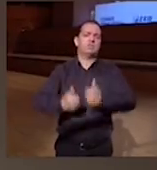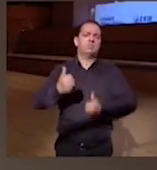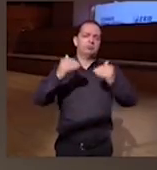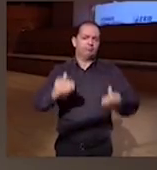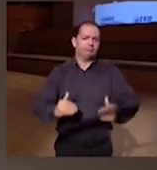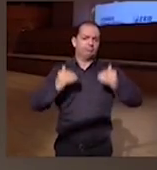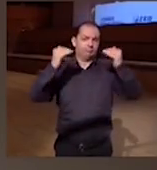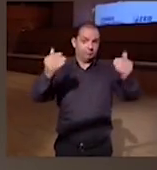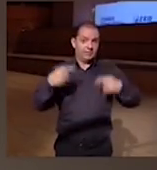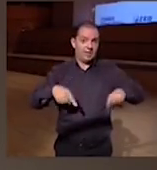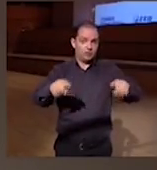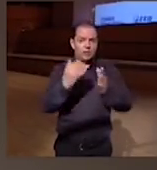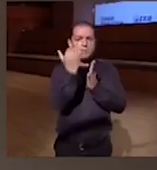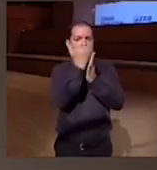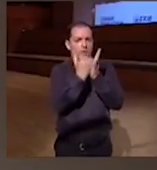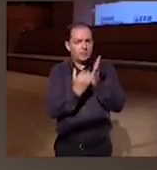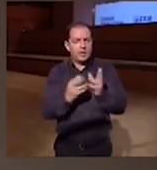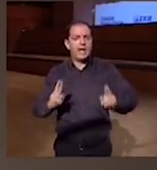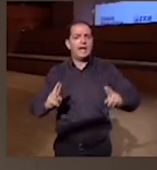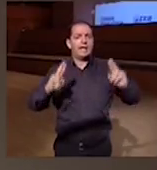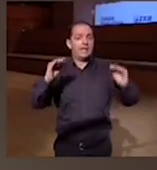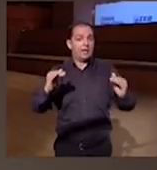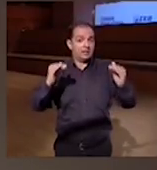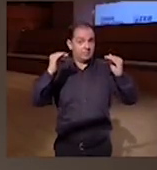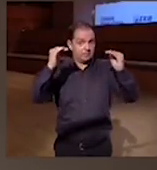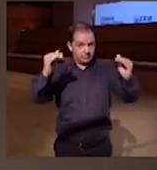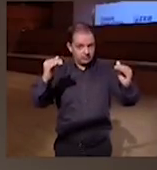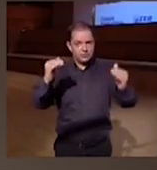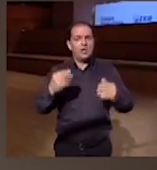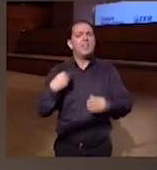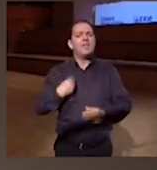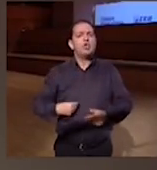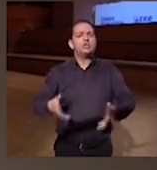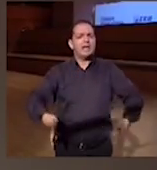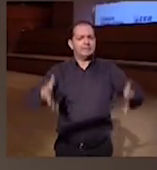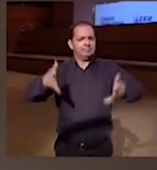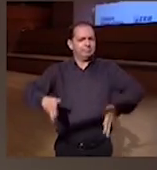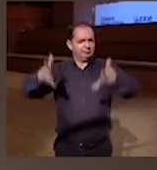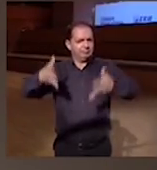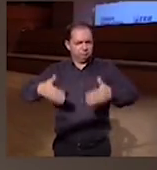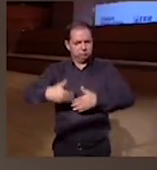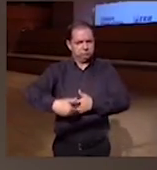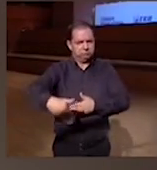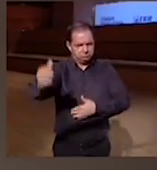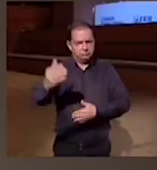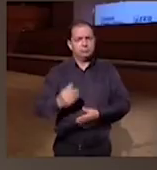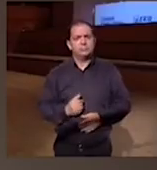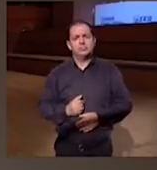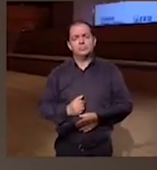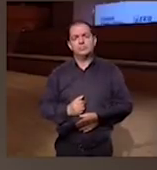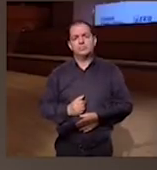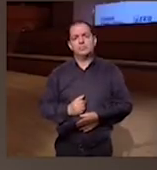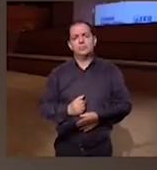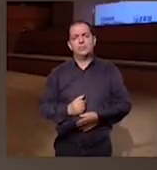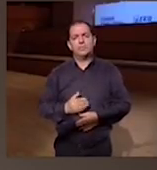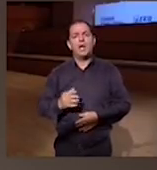με τα προγράμματα για την ενεργειακή αναβάθμιση ιδιωτικών κατοικιών και δημοσίων κτηρίων που θα υλοποιηθούν το επόμενο διάστημα,